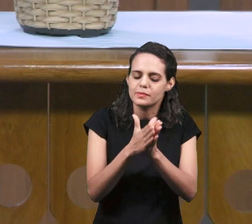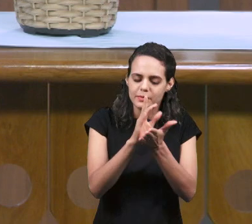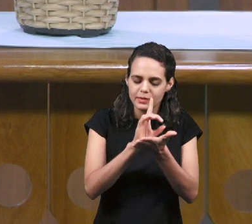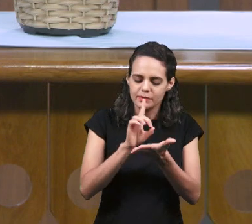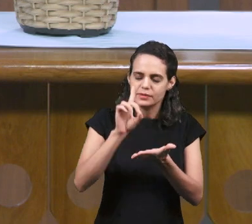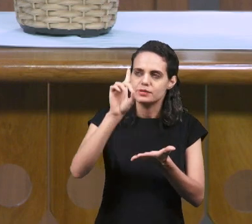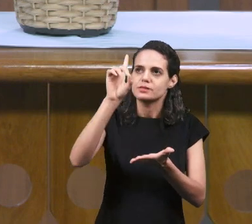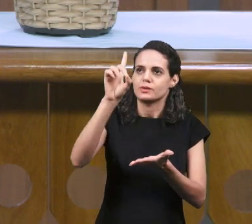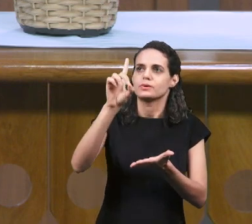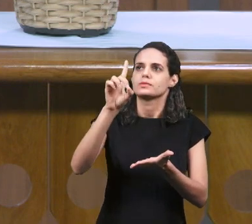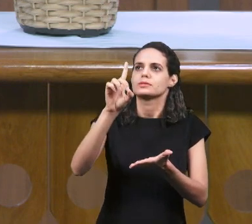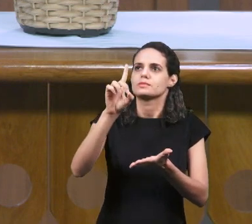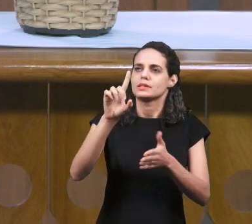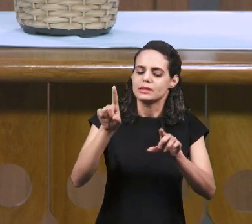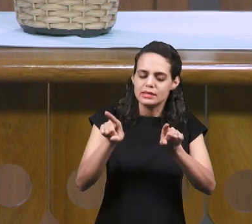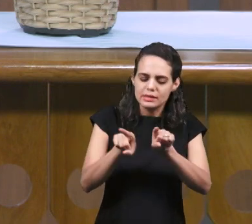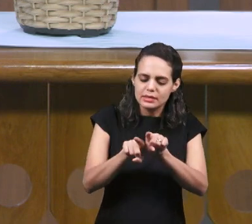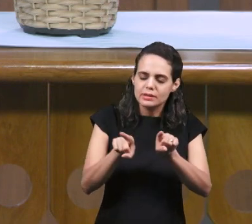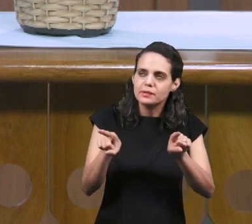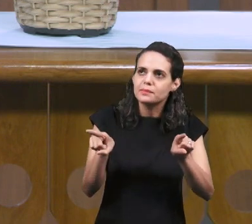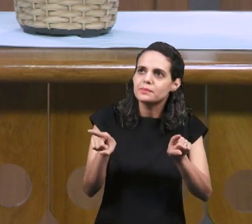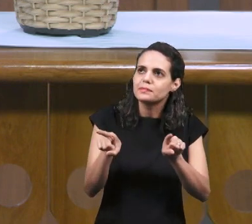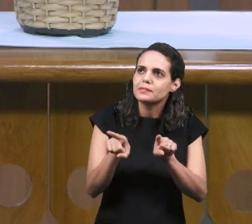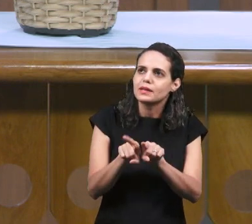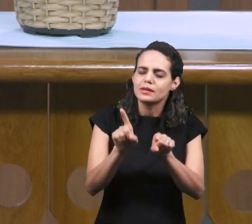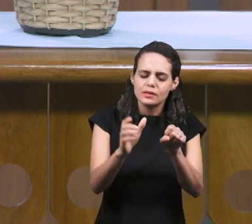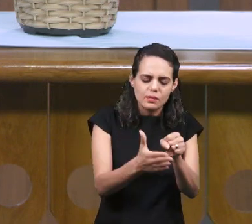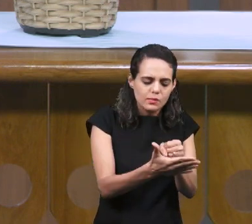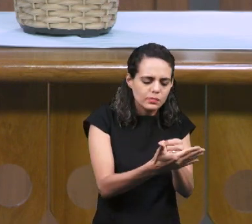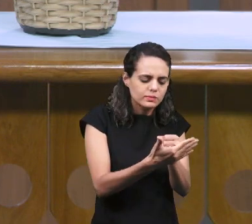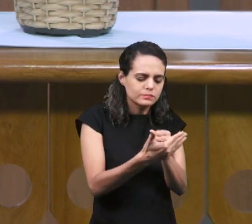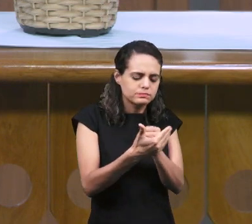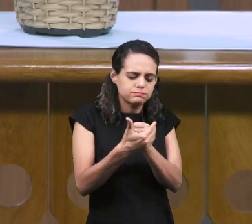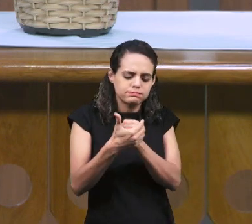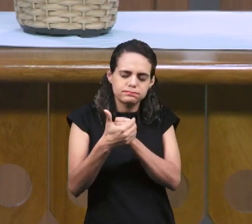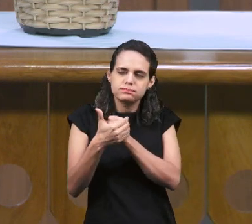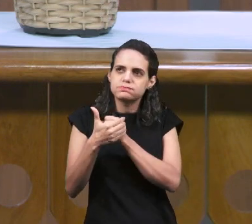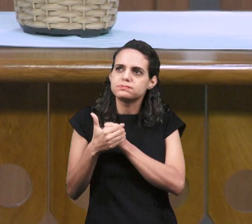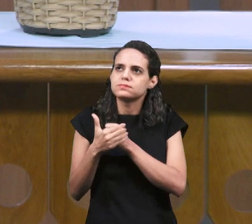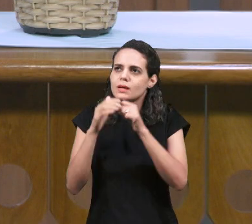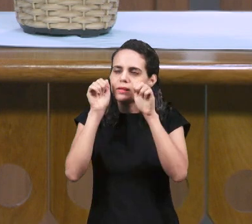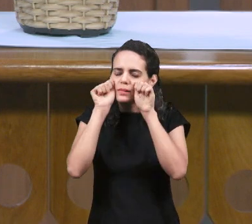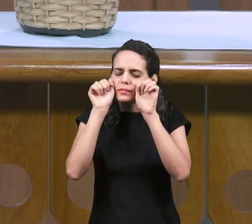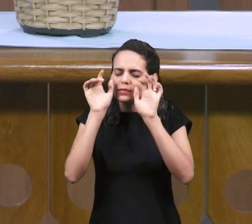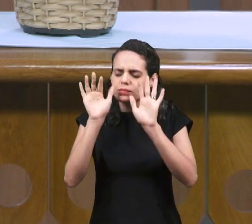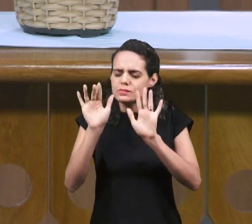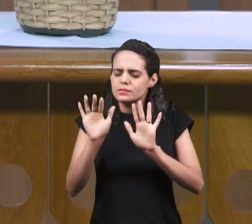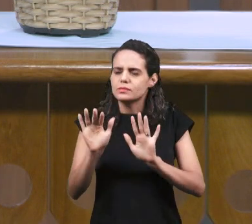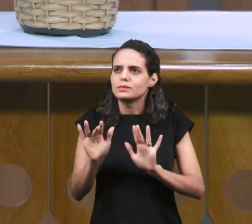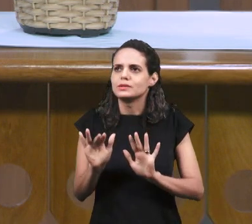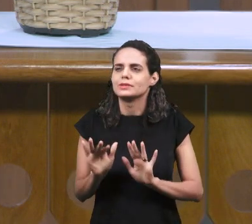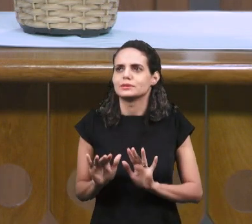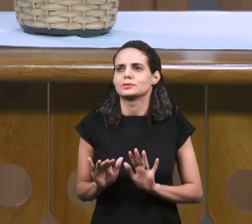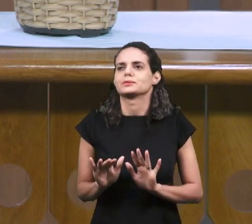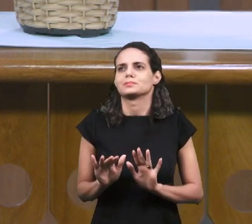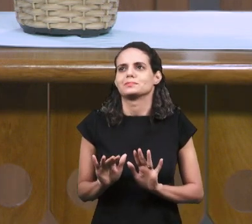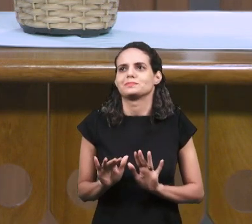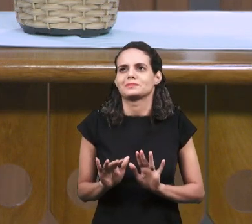de ta parole, mais aussi que tu puisses garder de tout mal en préservant de l'action de